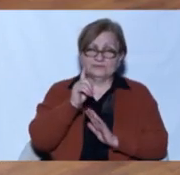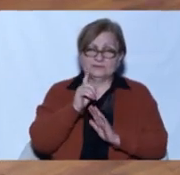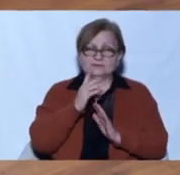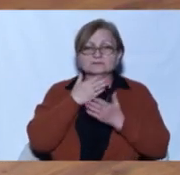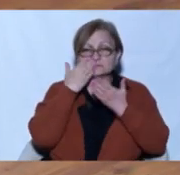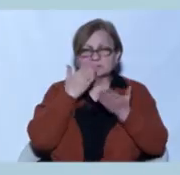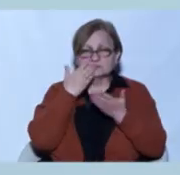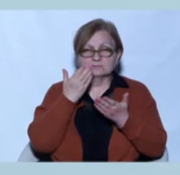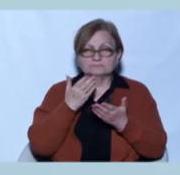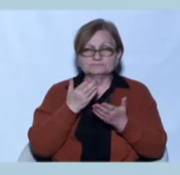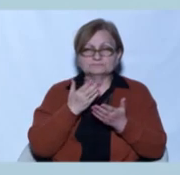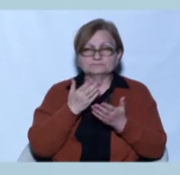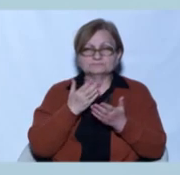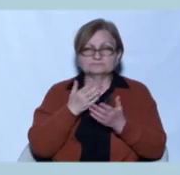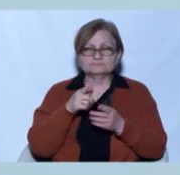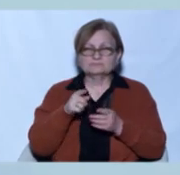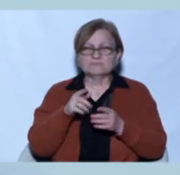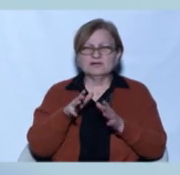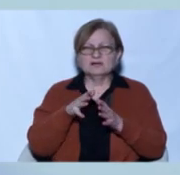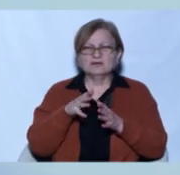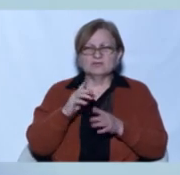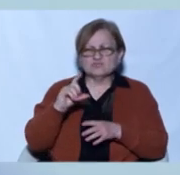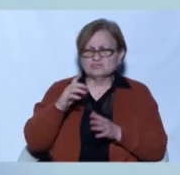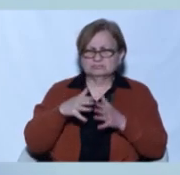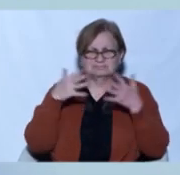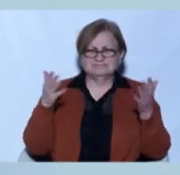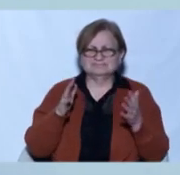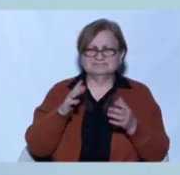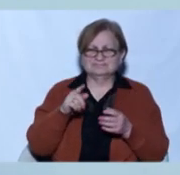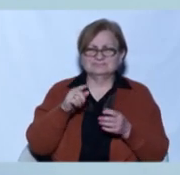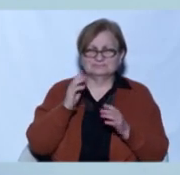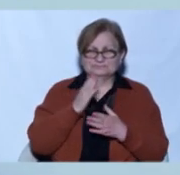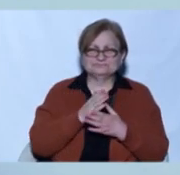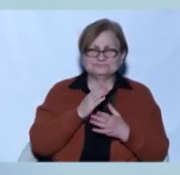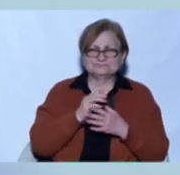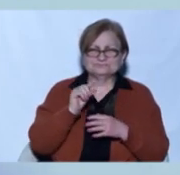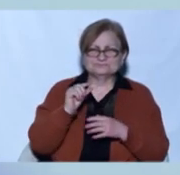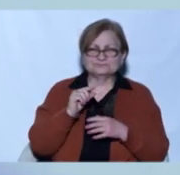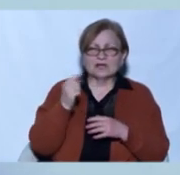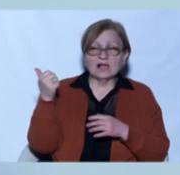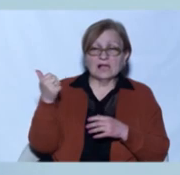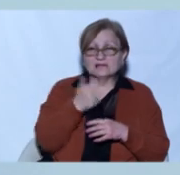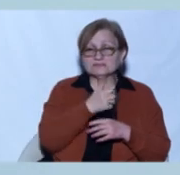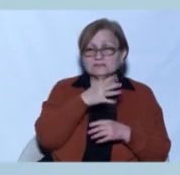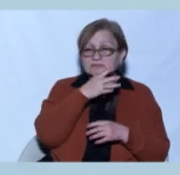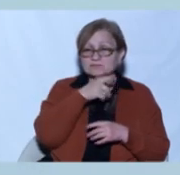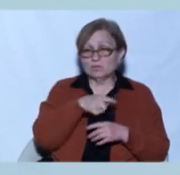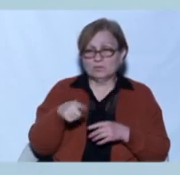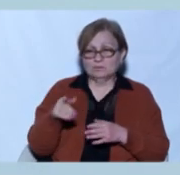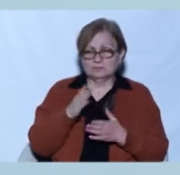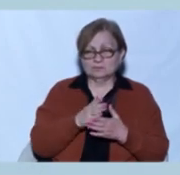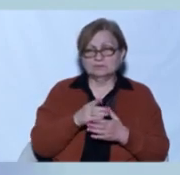დაიწყებთ, არ არის ეს ძალიან ვრცელი მოთხრობა, მაგრამ ჩვენ გვაქვს მომავალ გაკვეთილამდე ერთი კვირა და